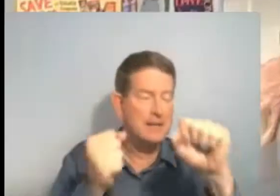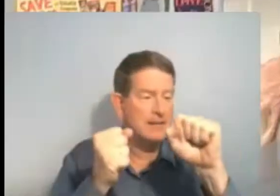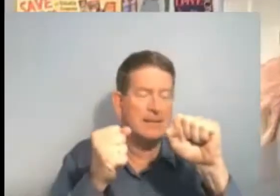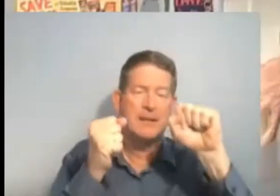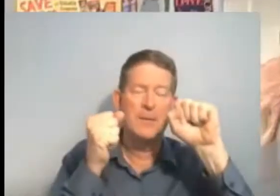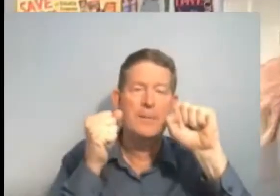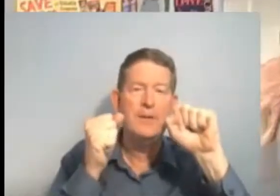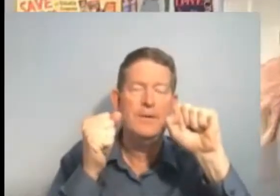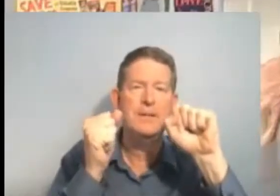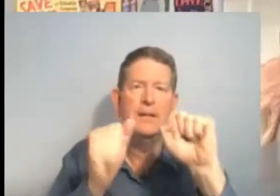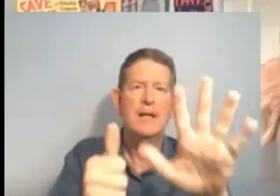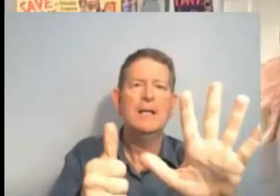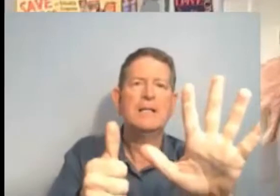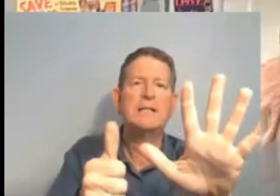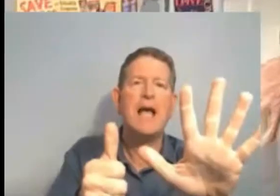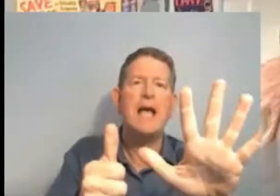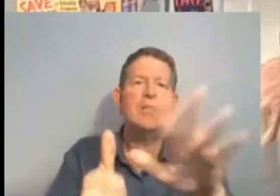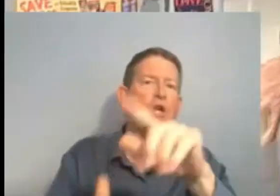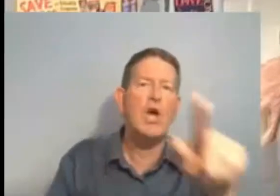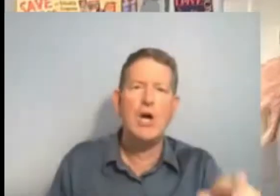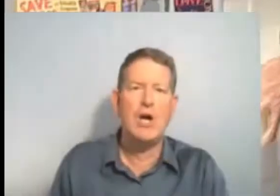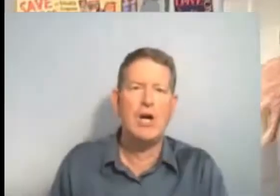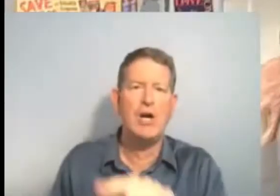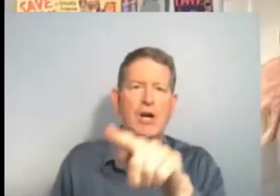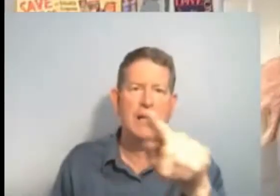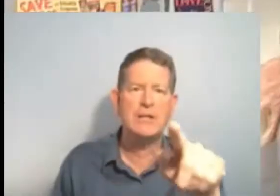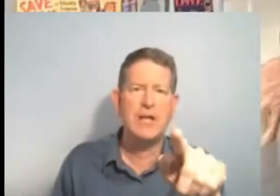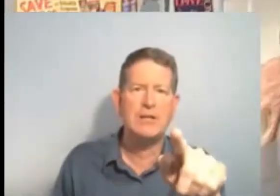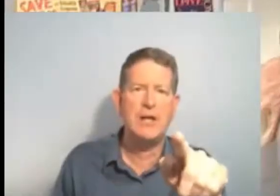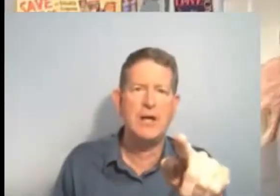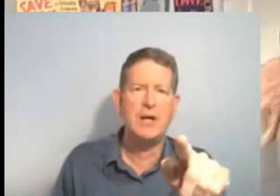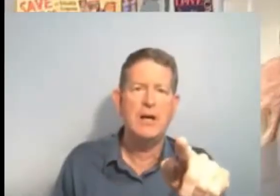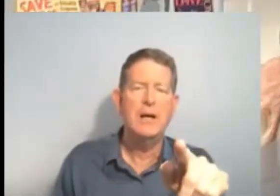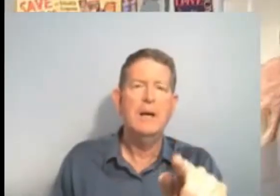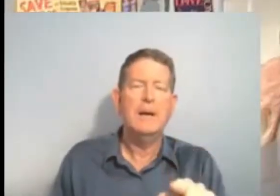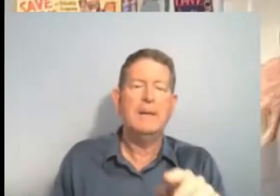c'est quand même difficile. 16h, à